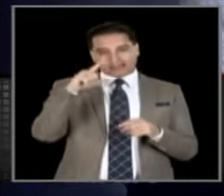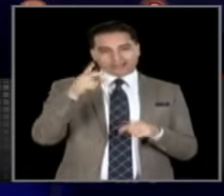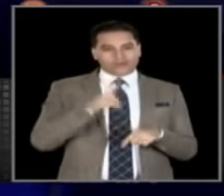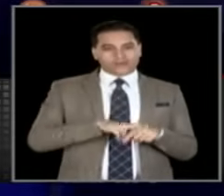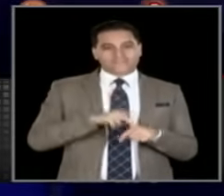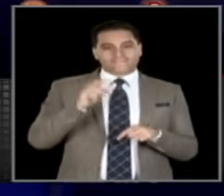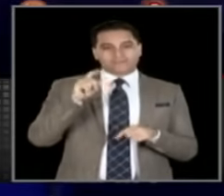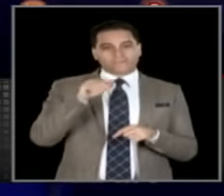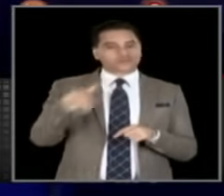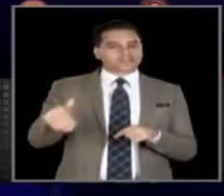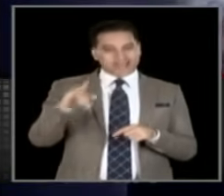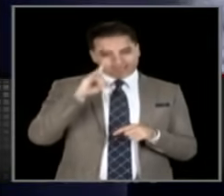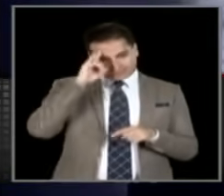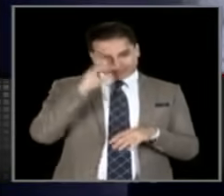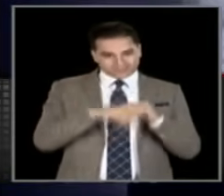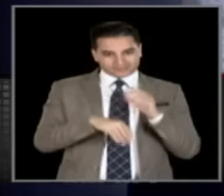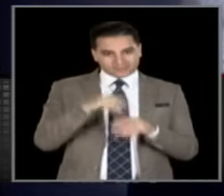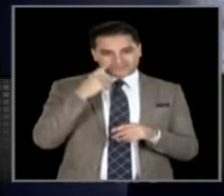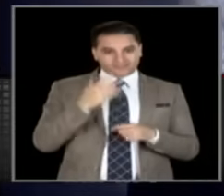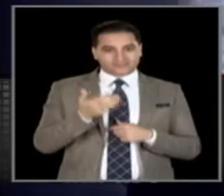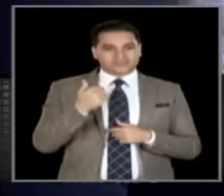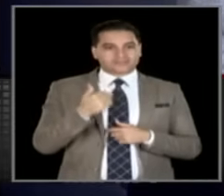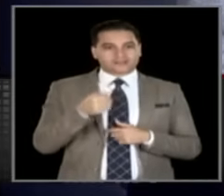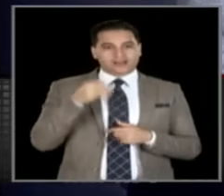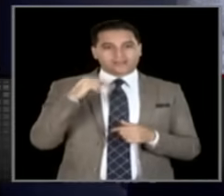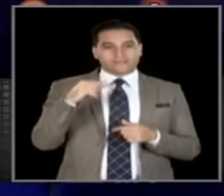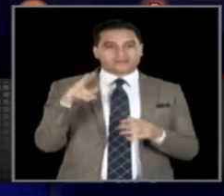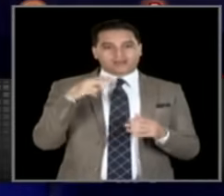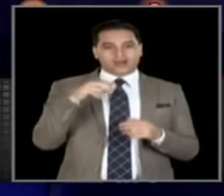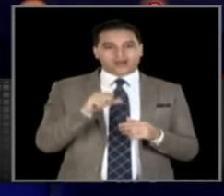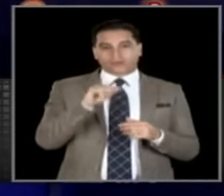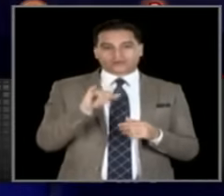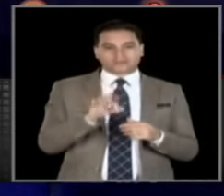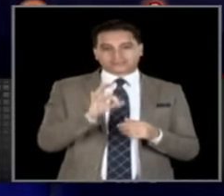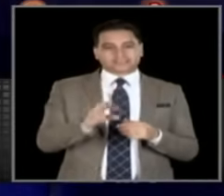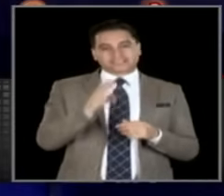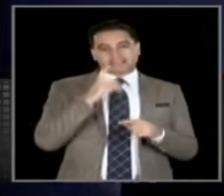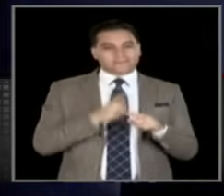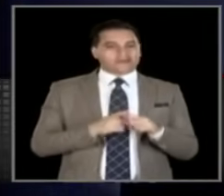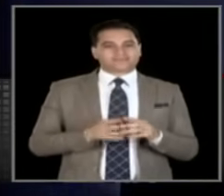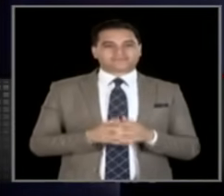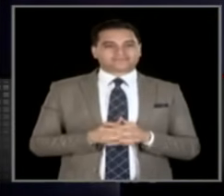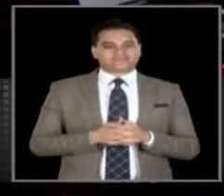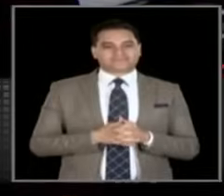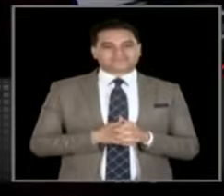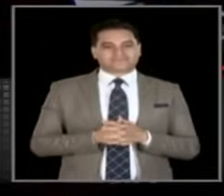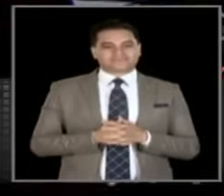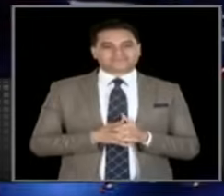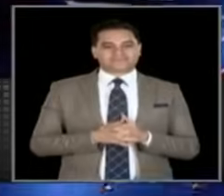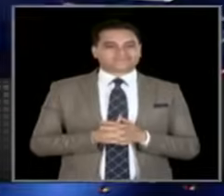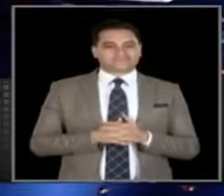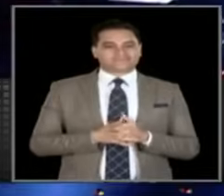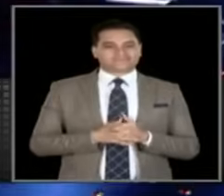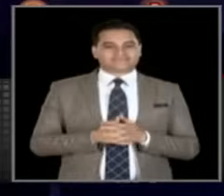حاجه مستحيل هنجرب اجابتك احمد العوضي اجابه خاطئه